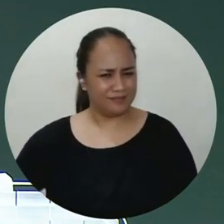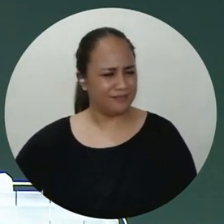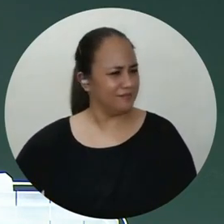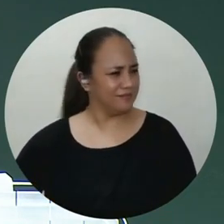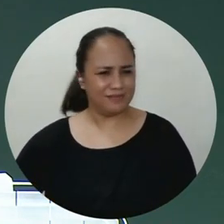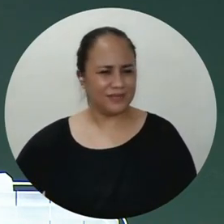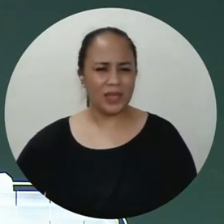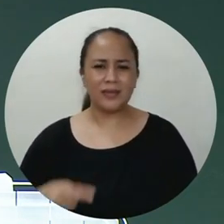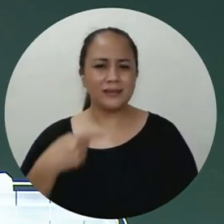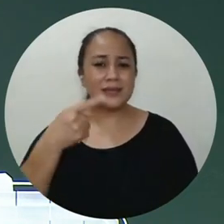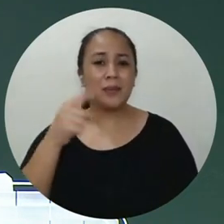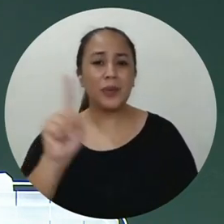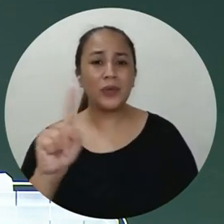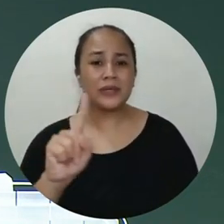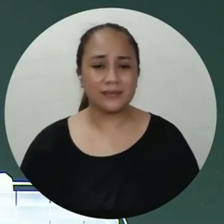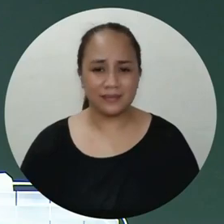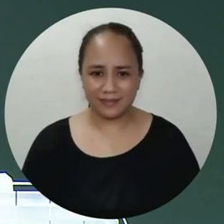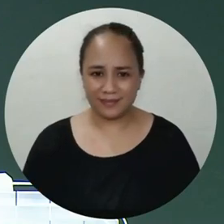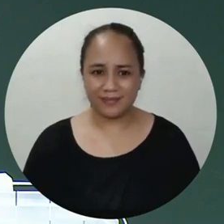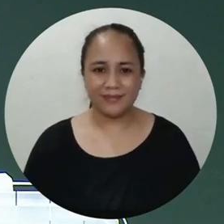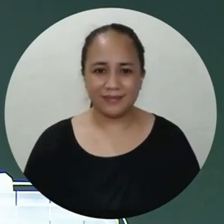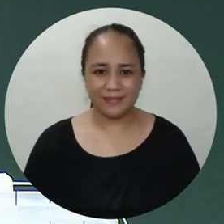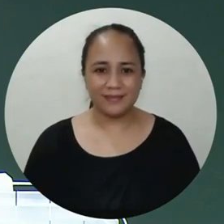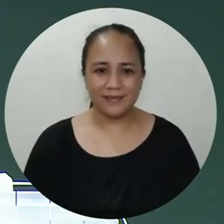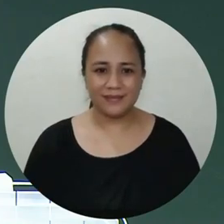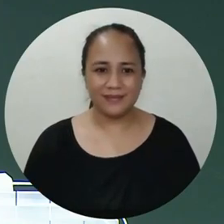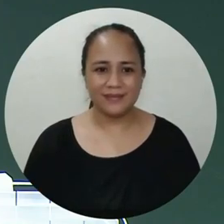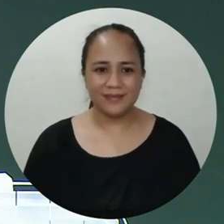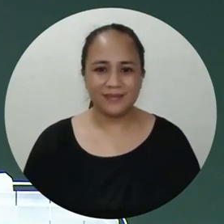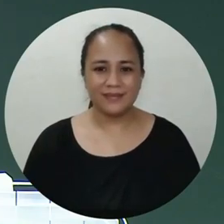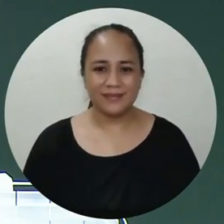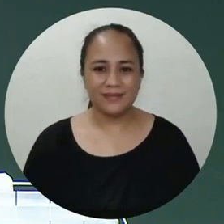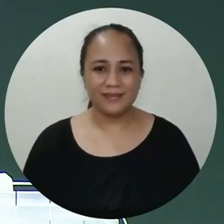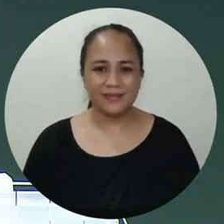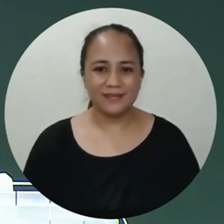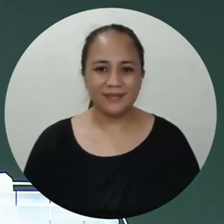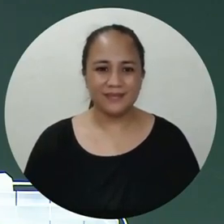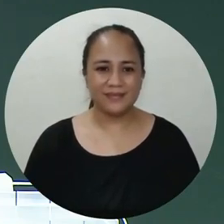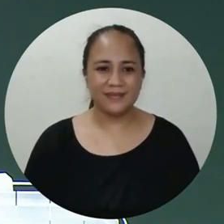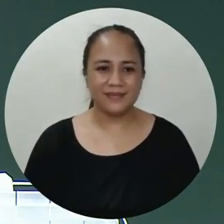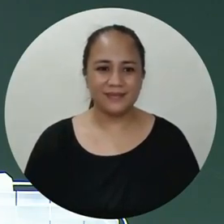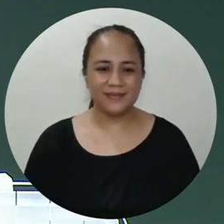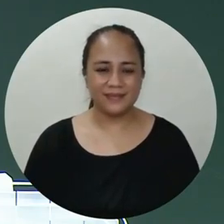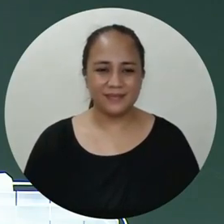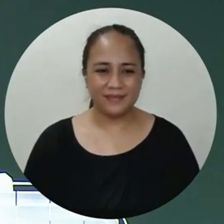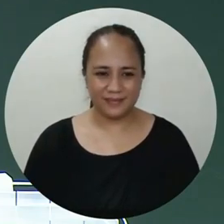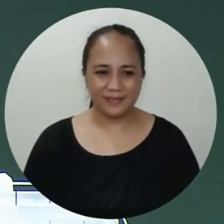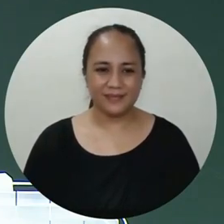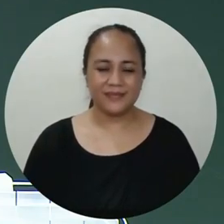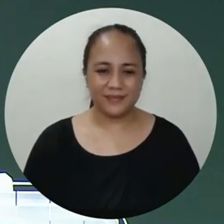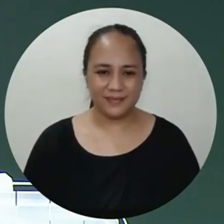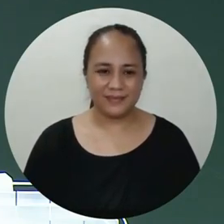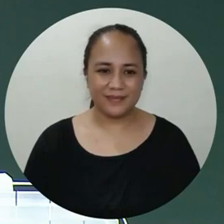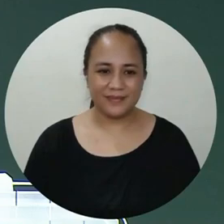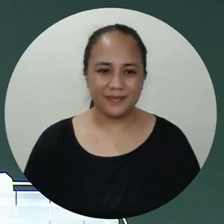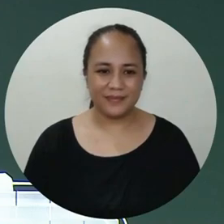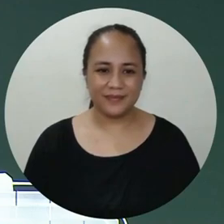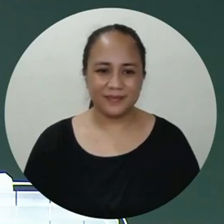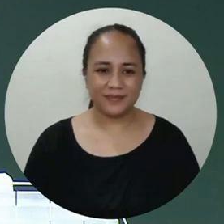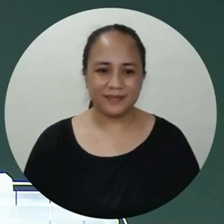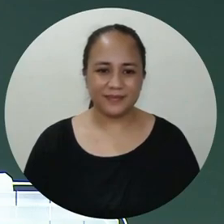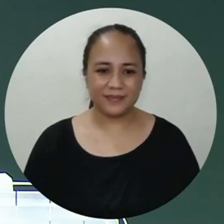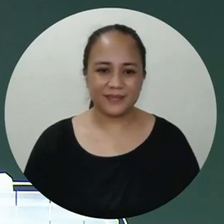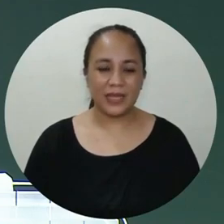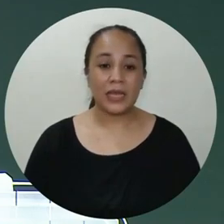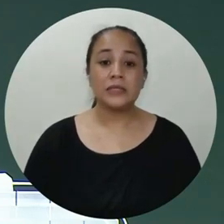say? 너는 칼과 창과 단창으로 나오지만은 나는 너가 욕하는 하나님 전능자 여호와 이름으로 나간다. He said